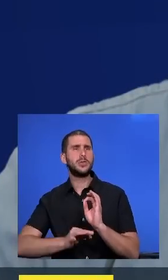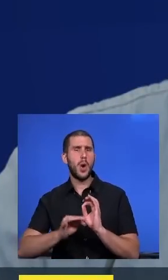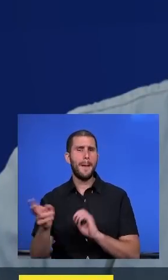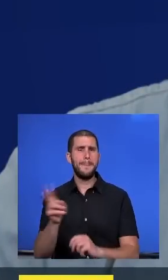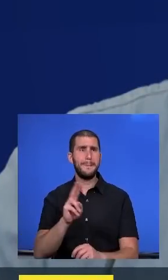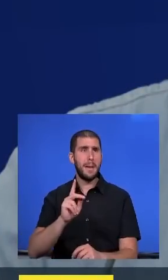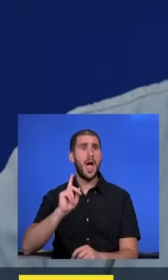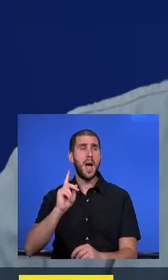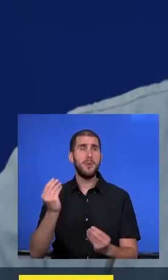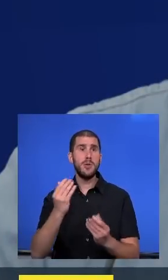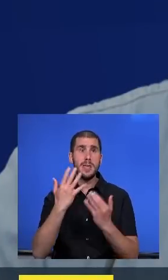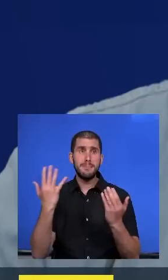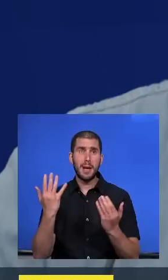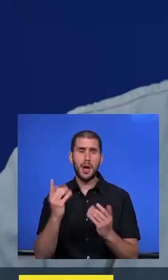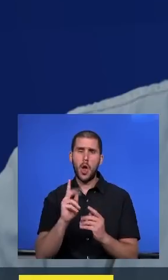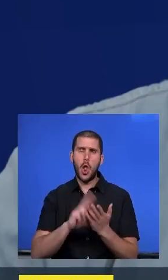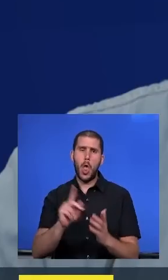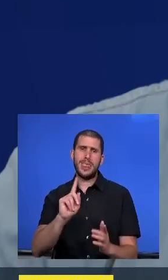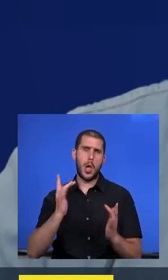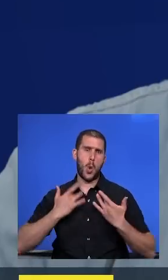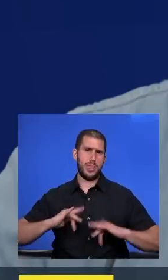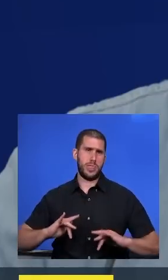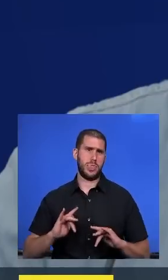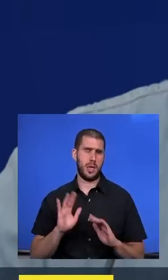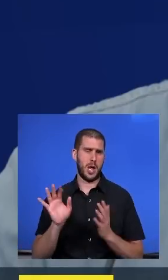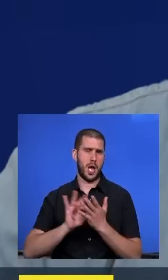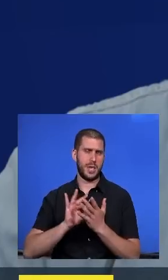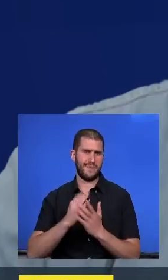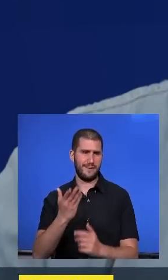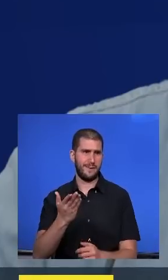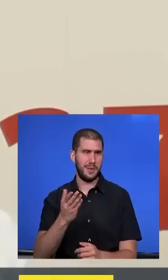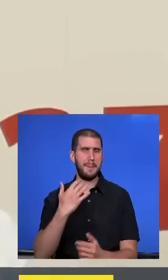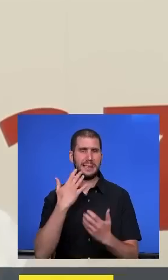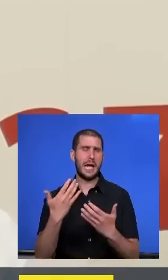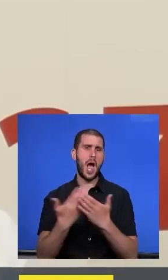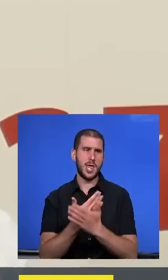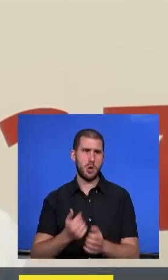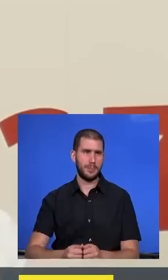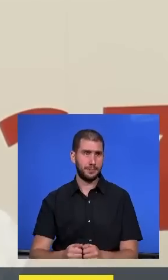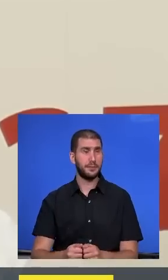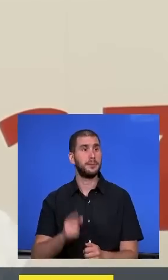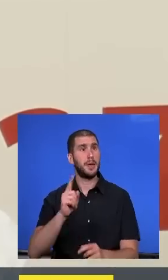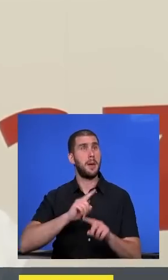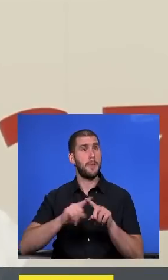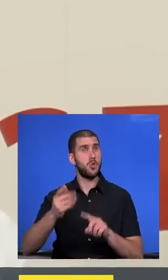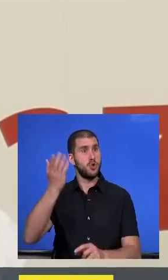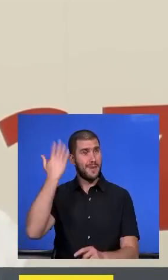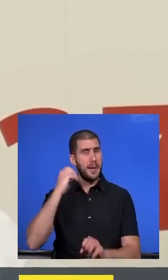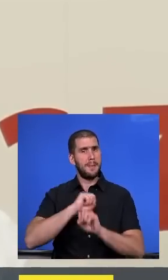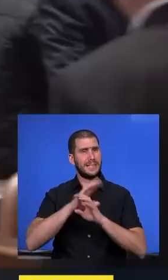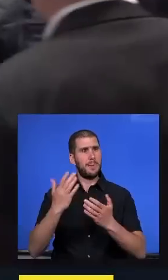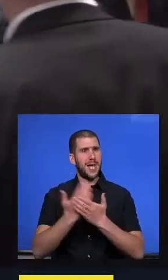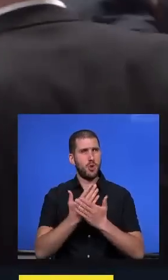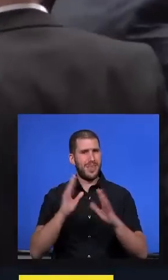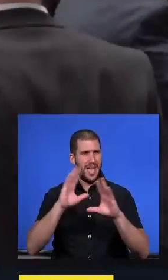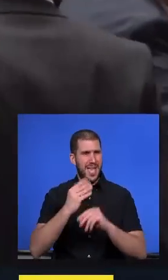הצדדים, דבר שהתברר לבדיעבד כלא נכון, כך כתב פנחס עידן בגרסתו החדשה. כזכור, בחודש עבר פרסמנו בחדשות